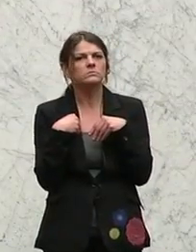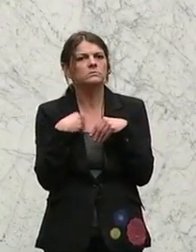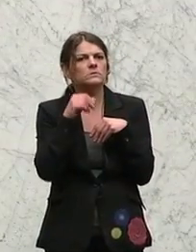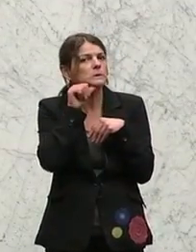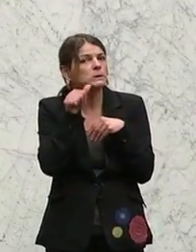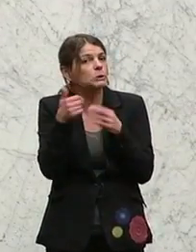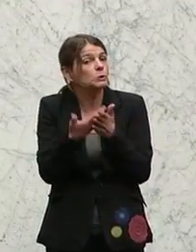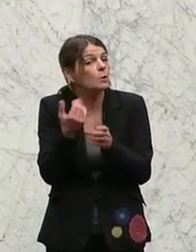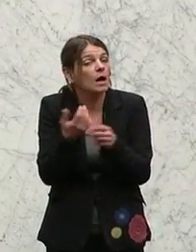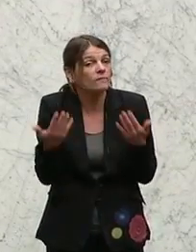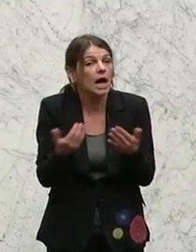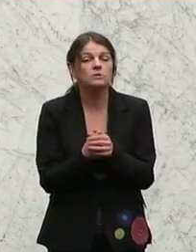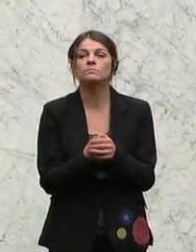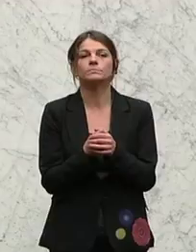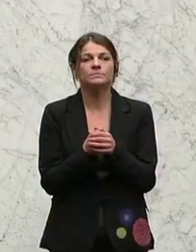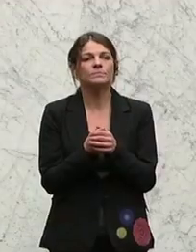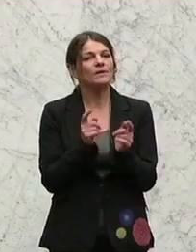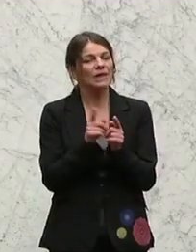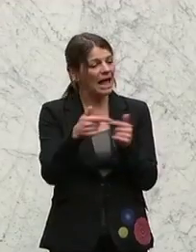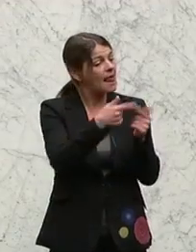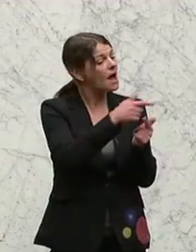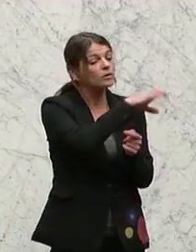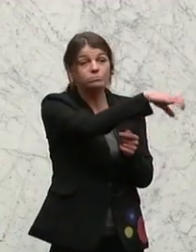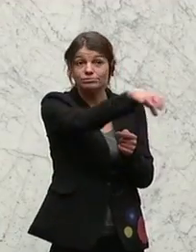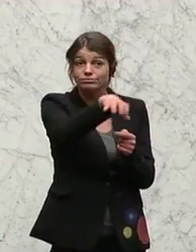Schritt gesetzt wurde, entsprechend mit den Ländern